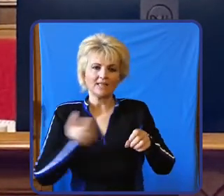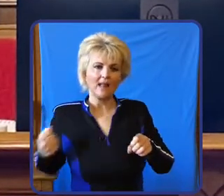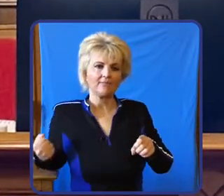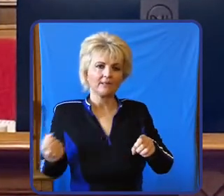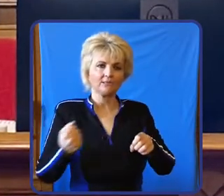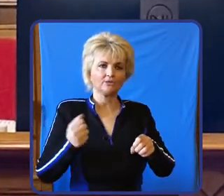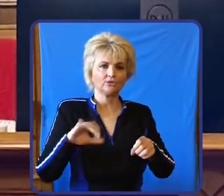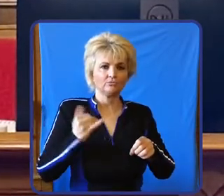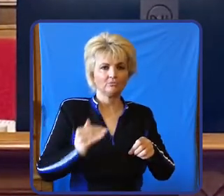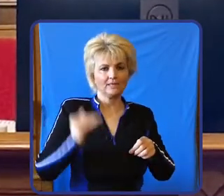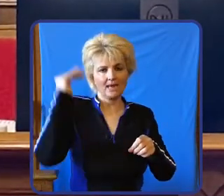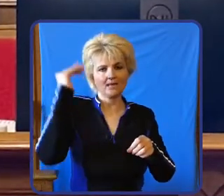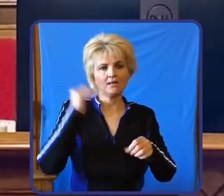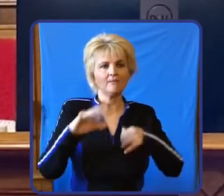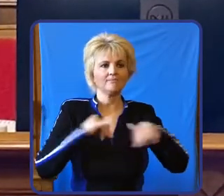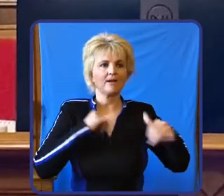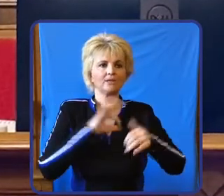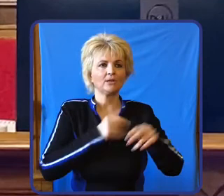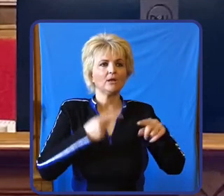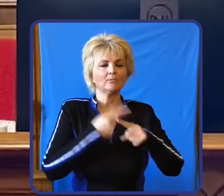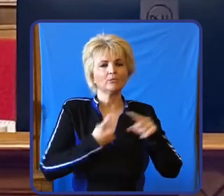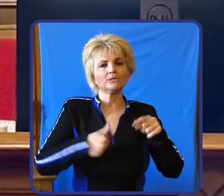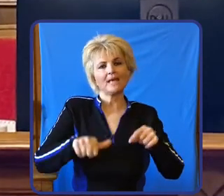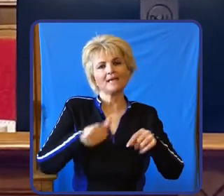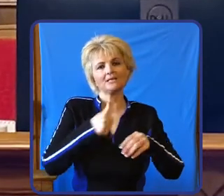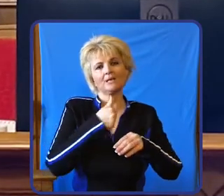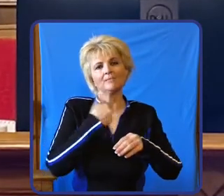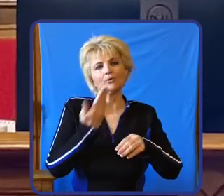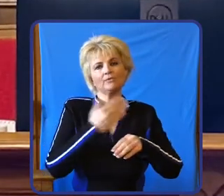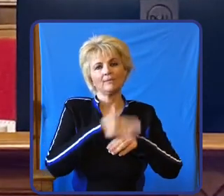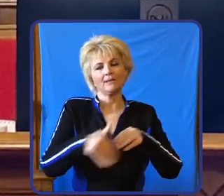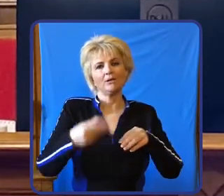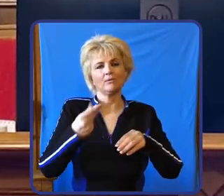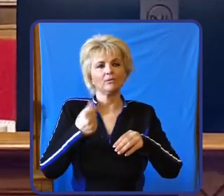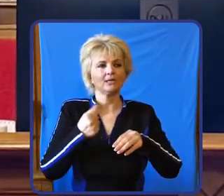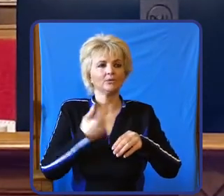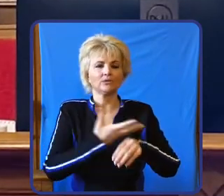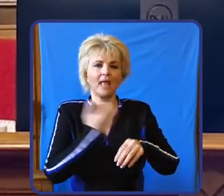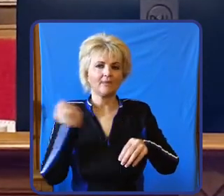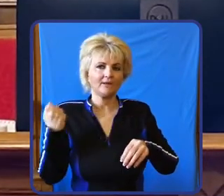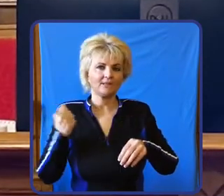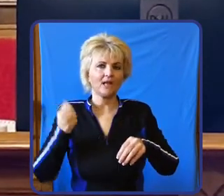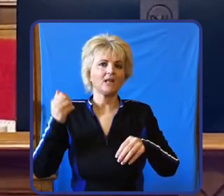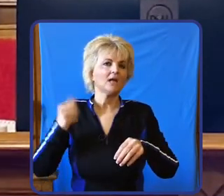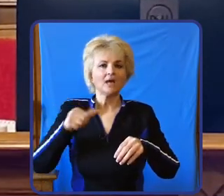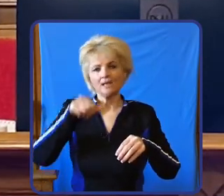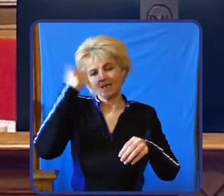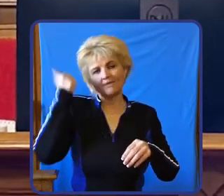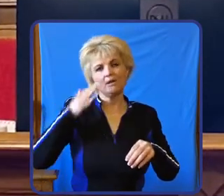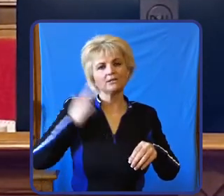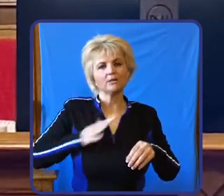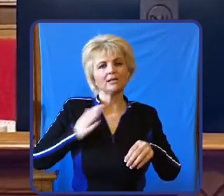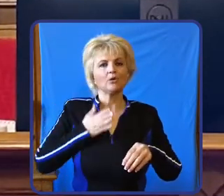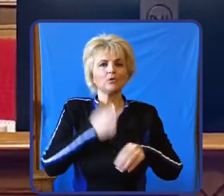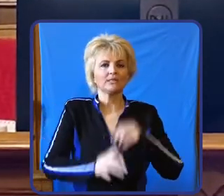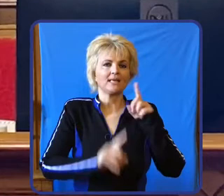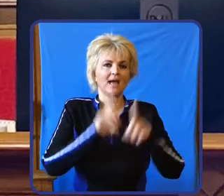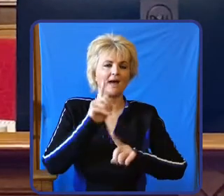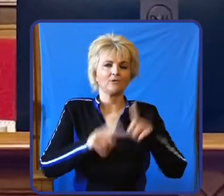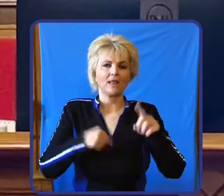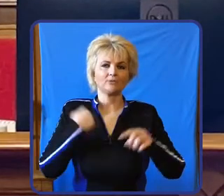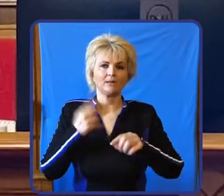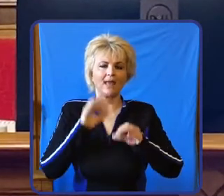igen. Vásárhelytől plusz 150 millió forintot vesznek el szolidaritási hozzárulás néven, miközben mi az